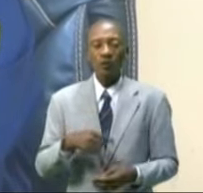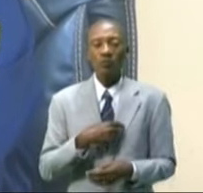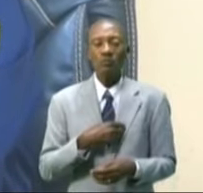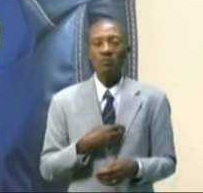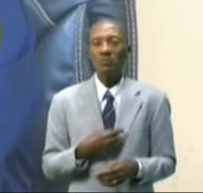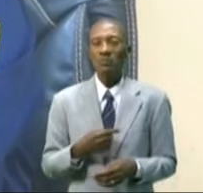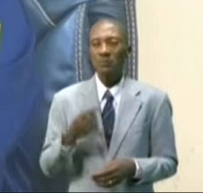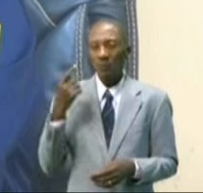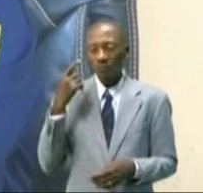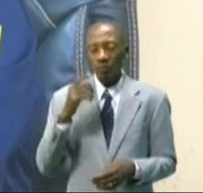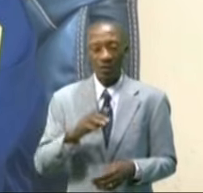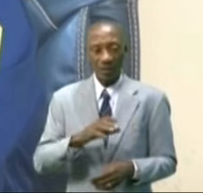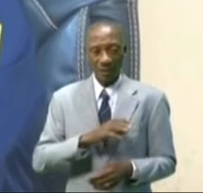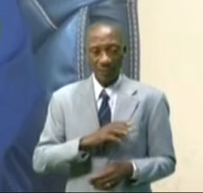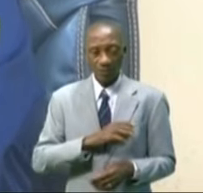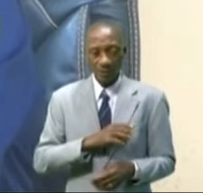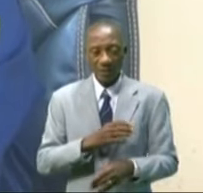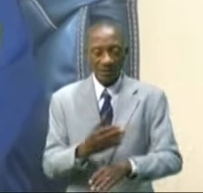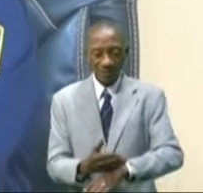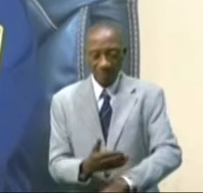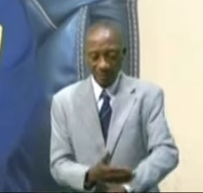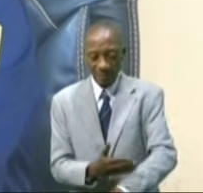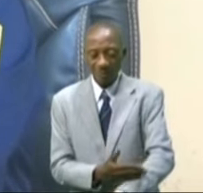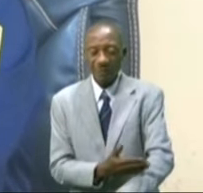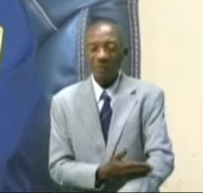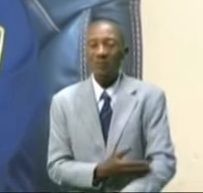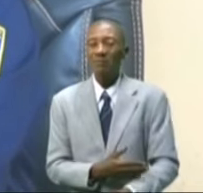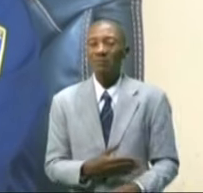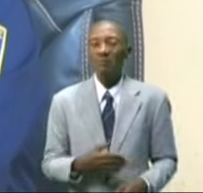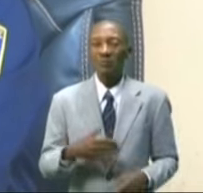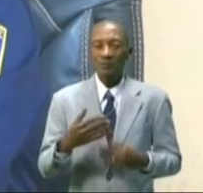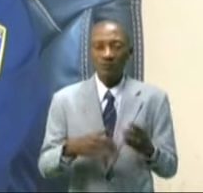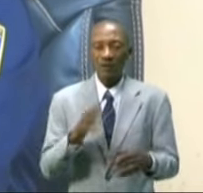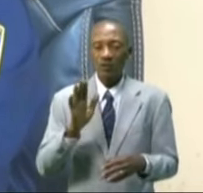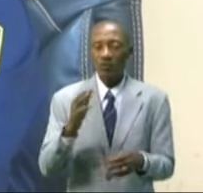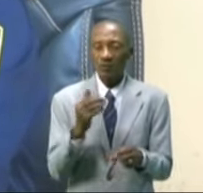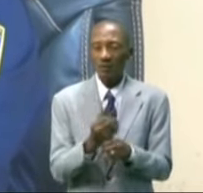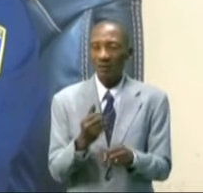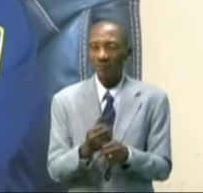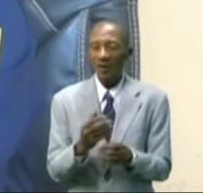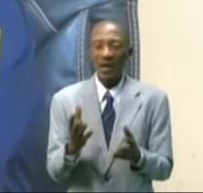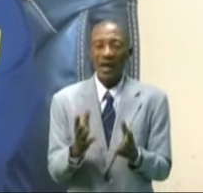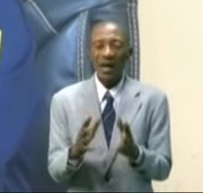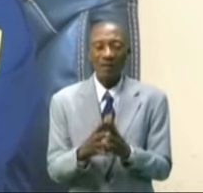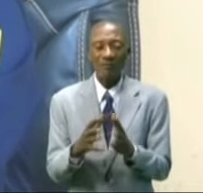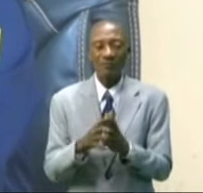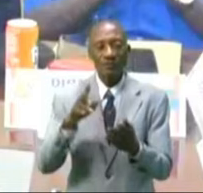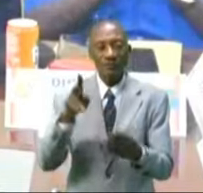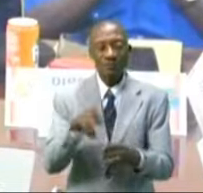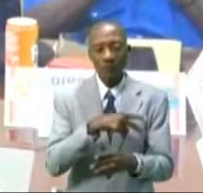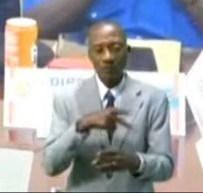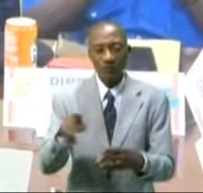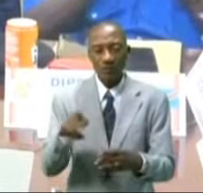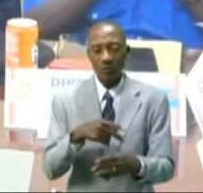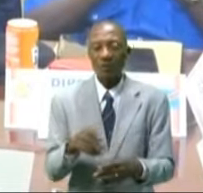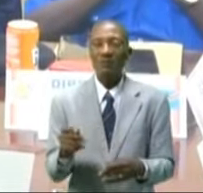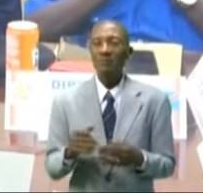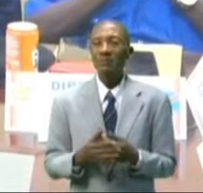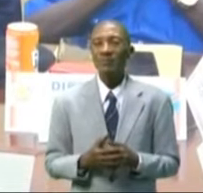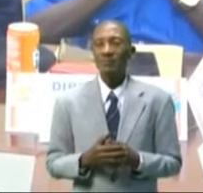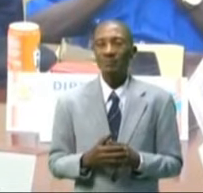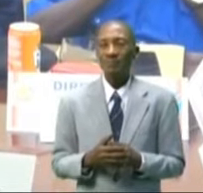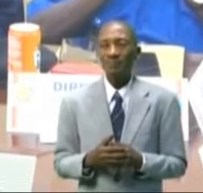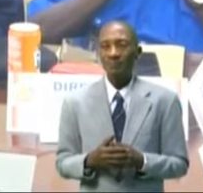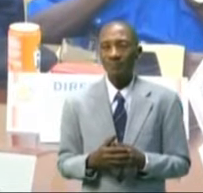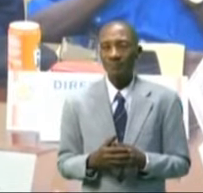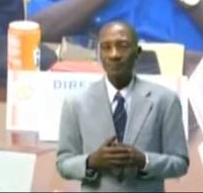chef d'état-major général, puisque vous connaissez notre mission et de veiller à l'application des lois.